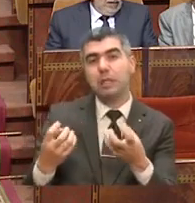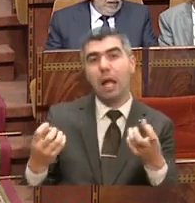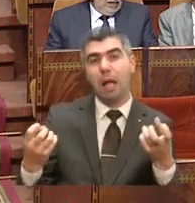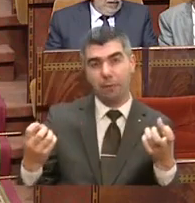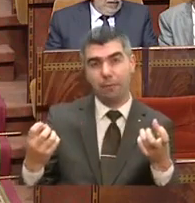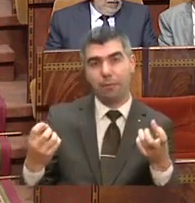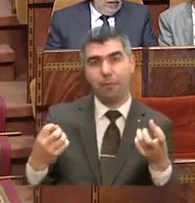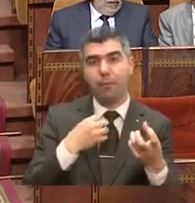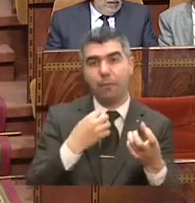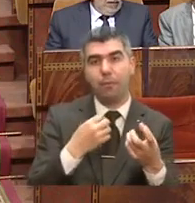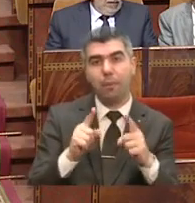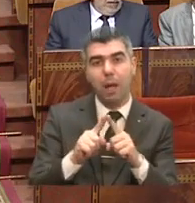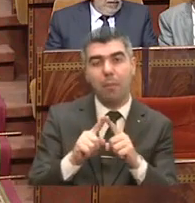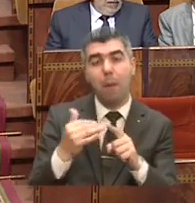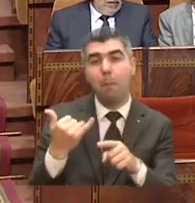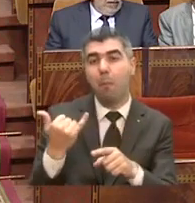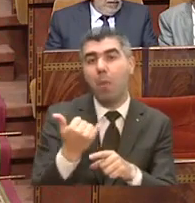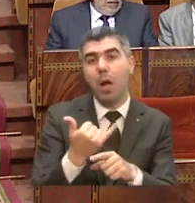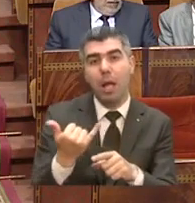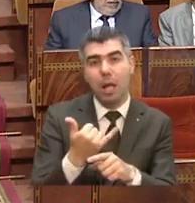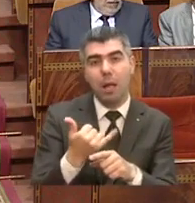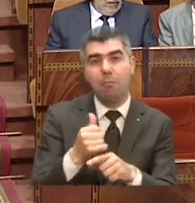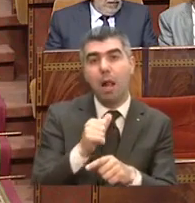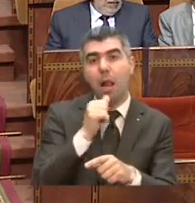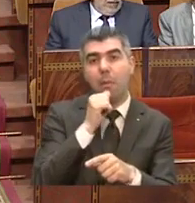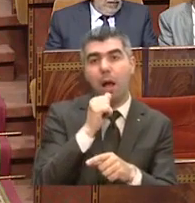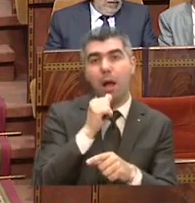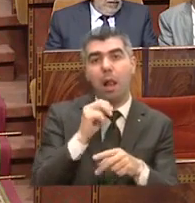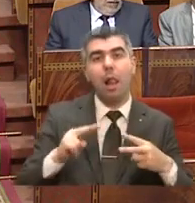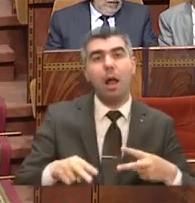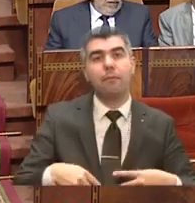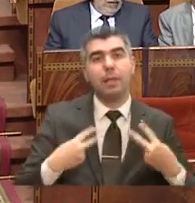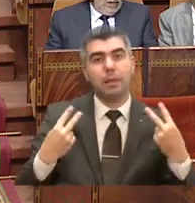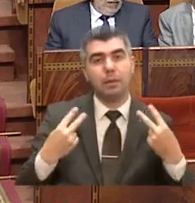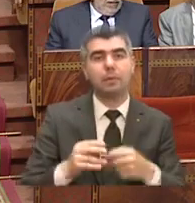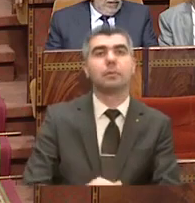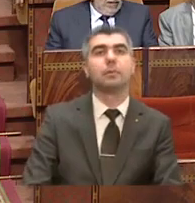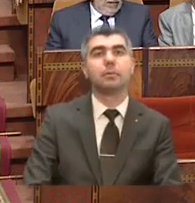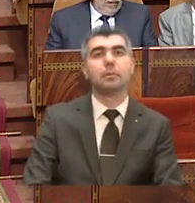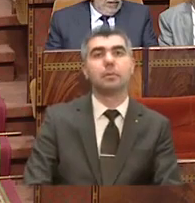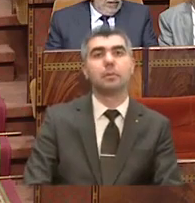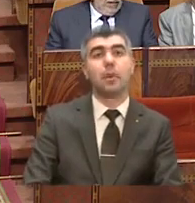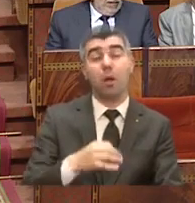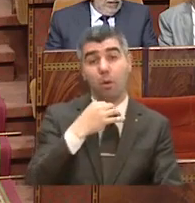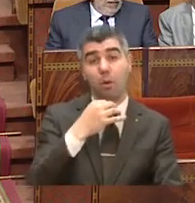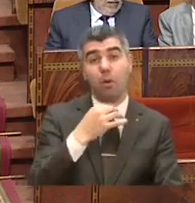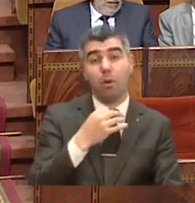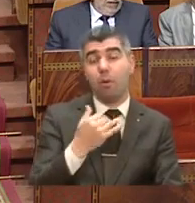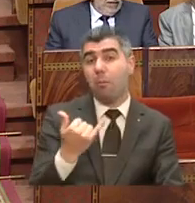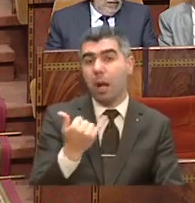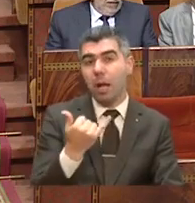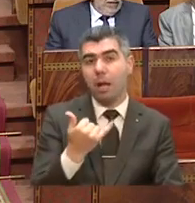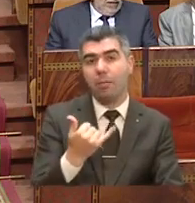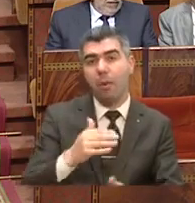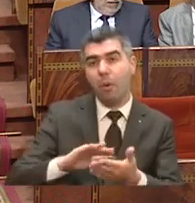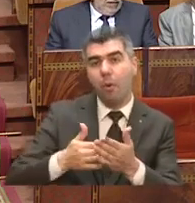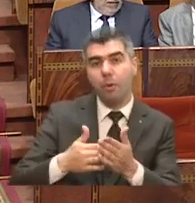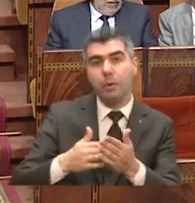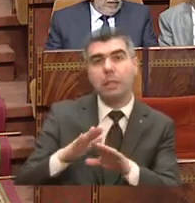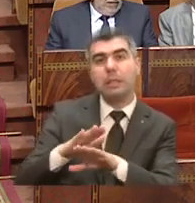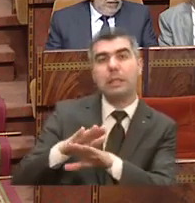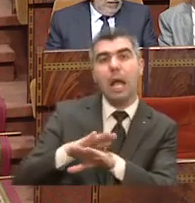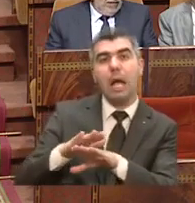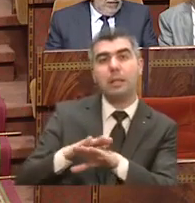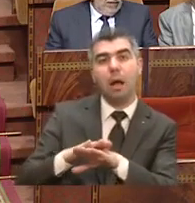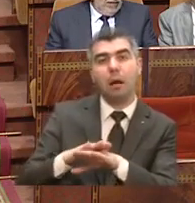المادة الحيوية التي تشكل مصدر الحياة. السيد الوزير، نقول لكم اليوم باسم الواجب يجب نهج سياسة موازية لكل التدابير التي